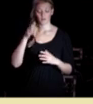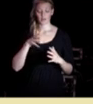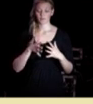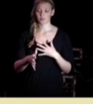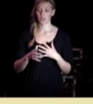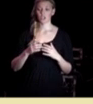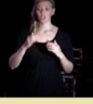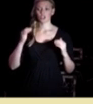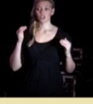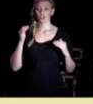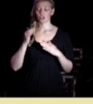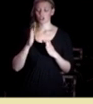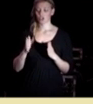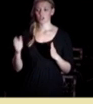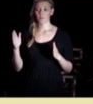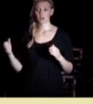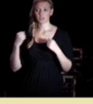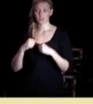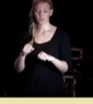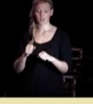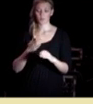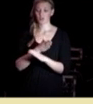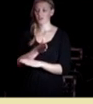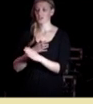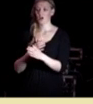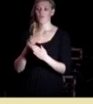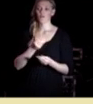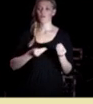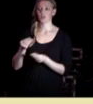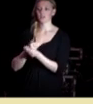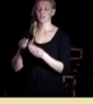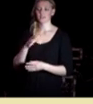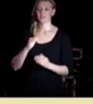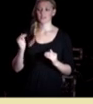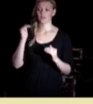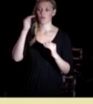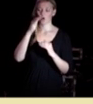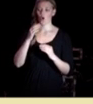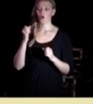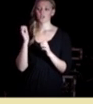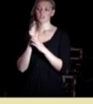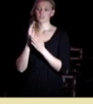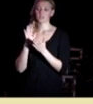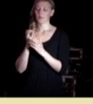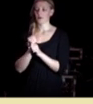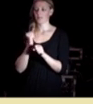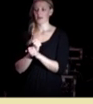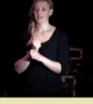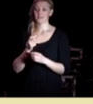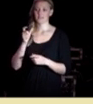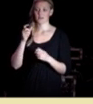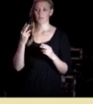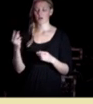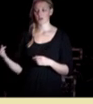kan være gjennom en sånn systematisk satsning på tvers av forvaltningsnivå og på tvers av samhandlingspartnere.